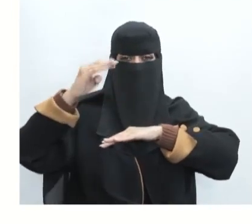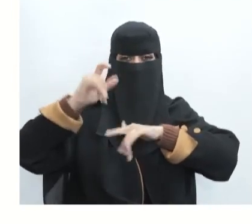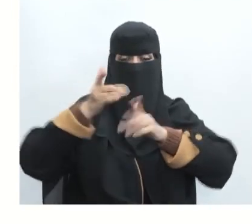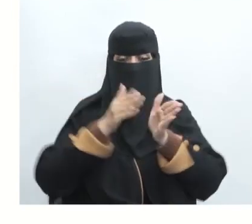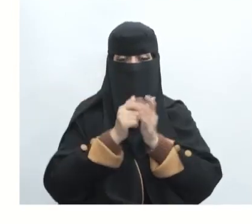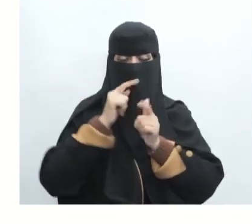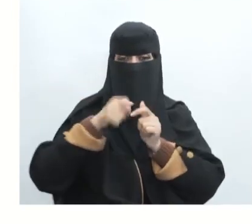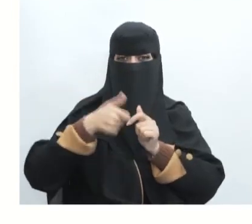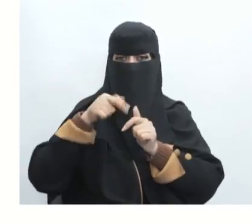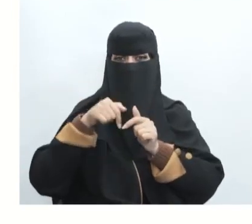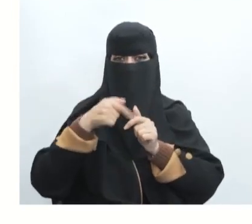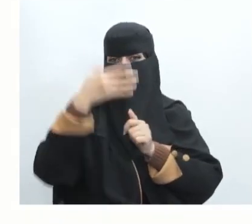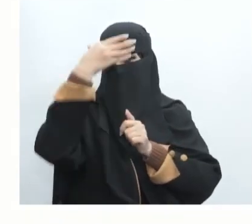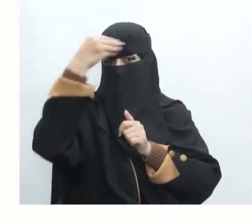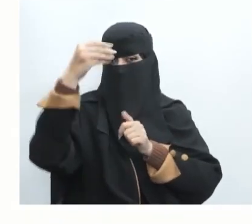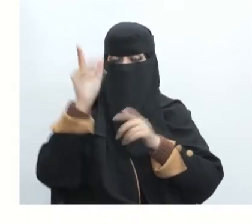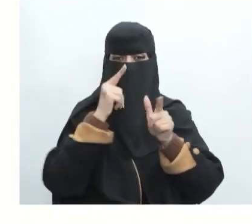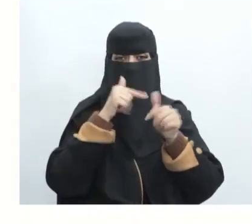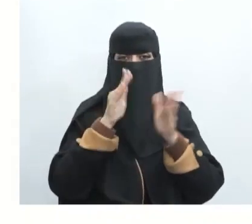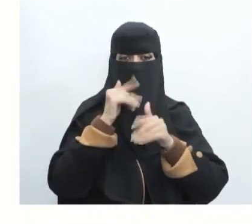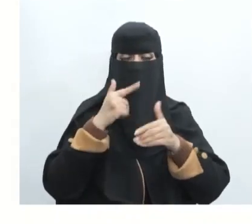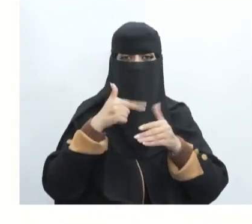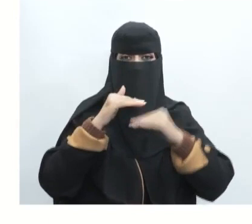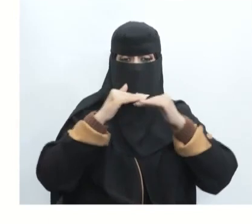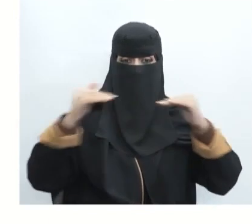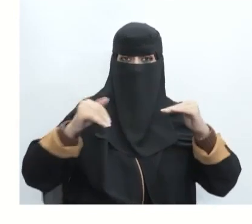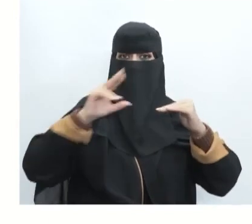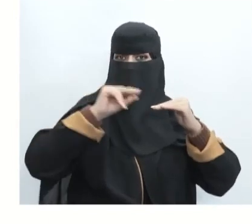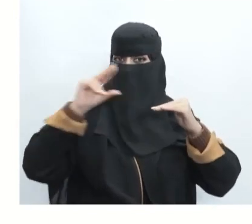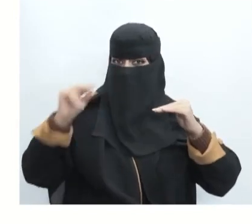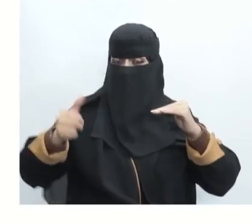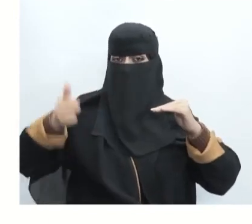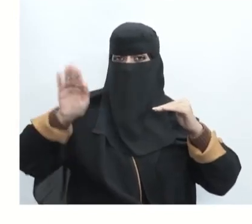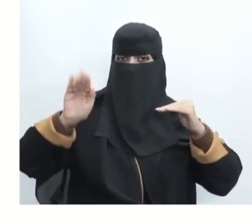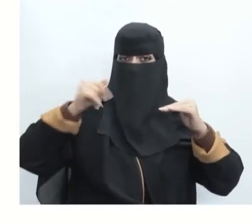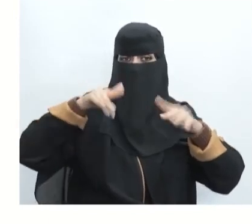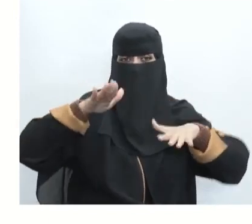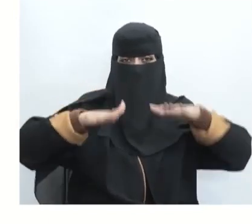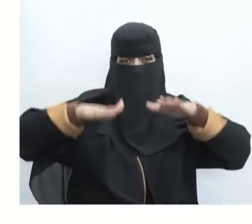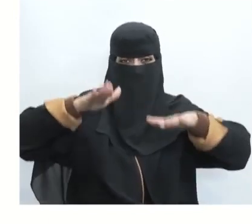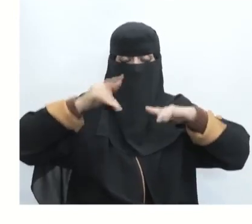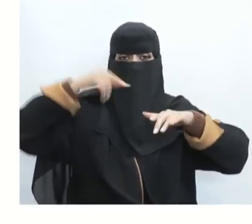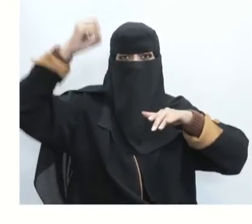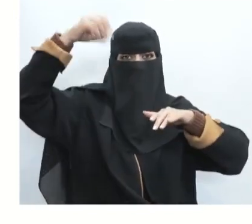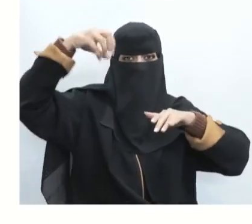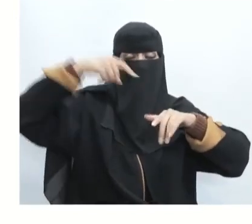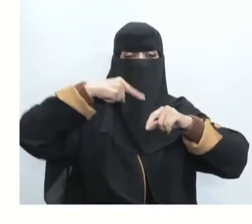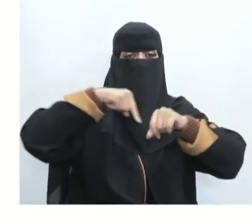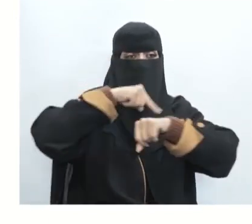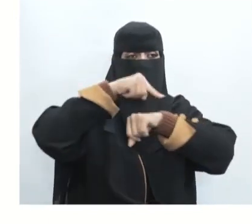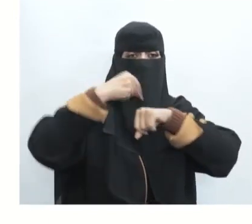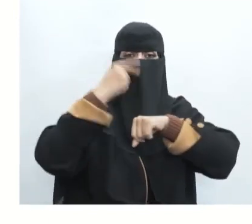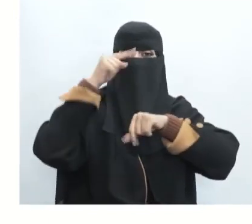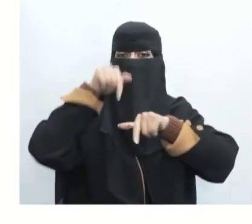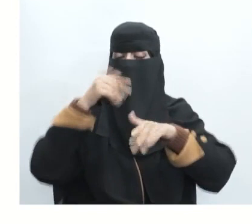من اخوها ممتازين هو استوائي يميل الى الاعتدال وامطاره طوال العام لماذا